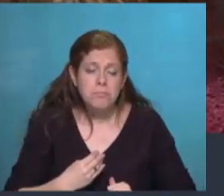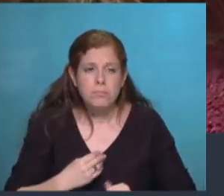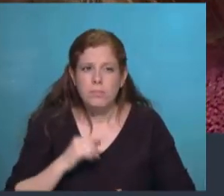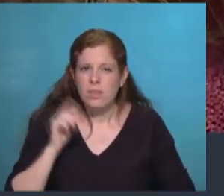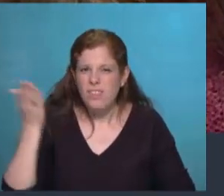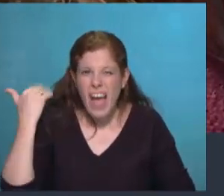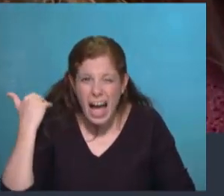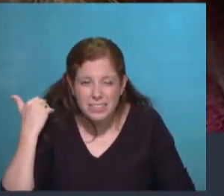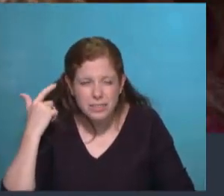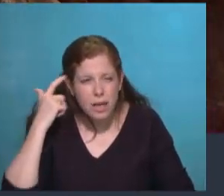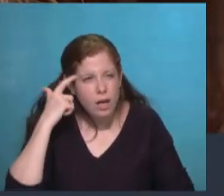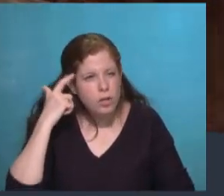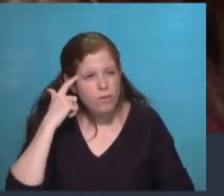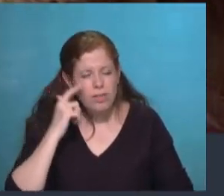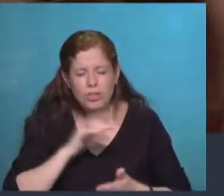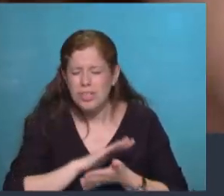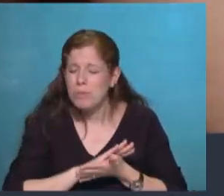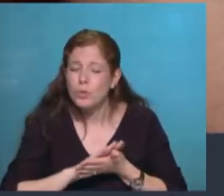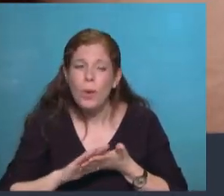ואז חשבתי שזה פשוט,